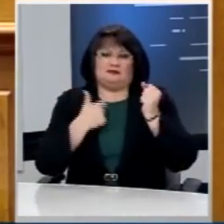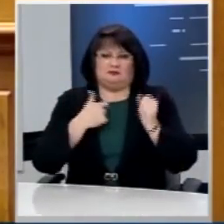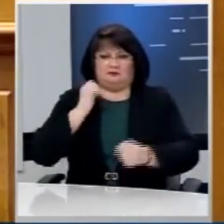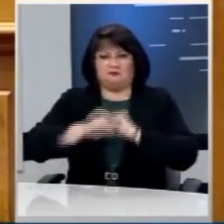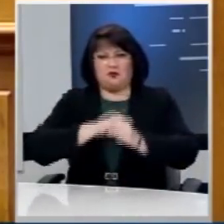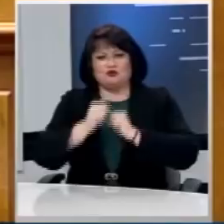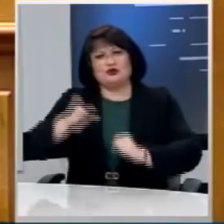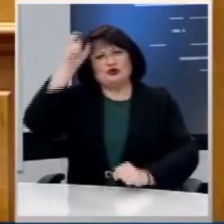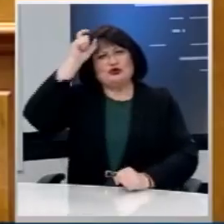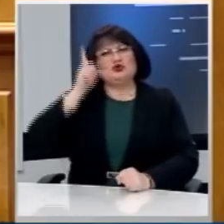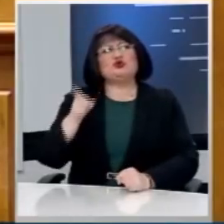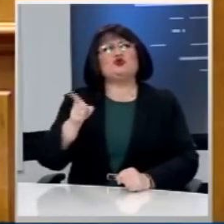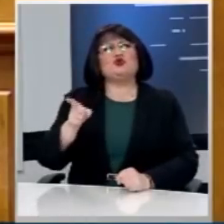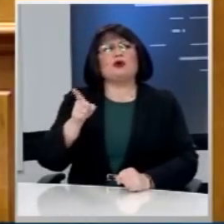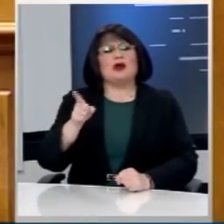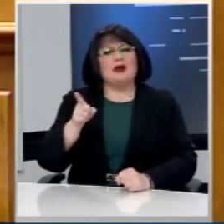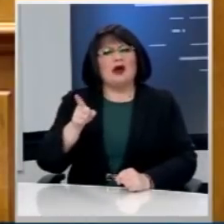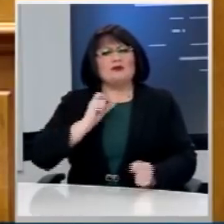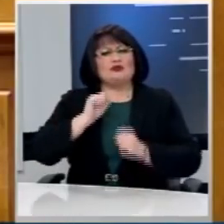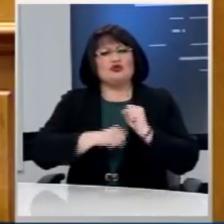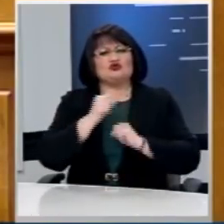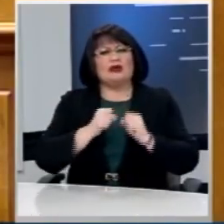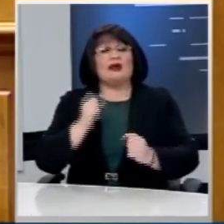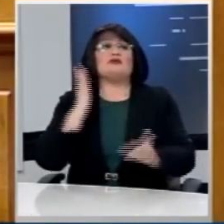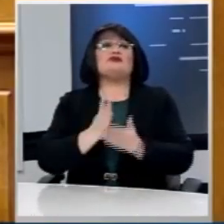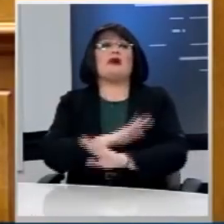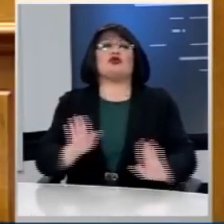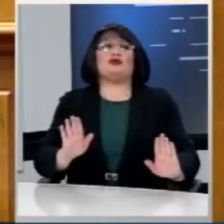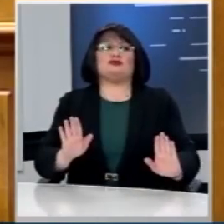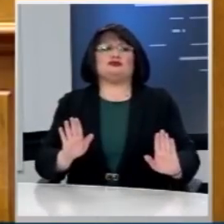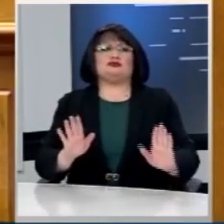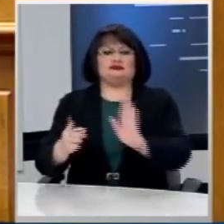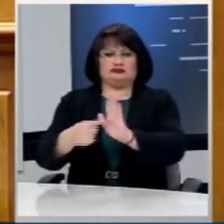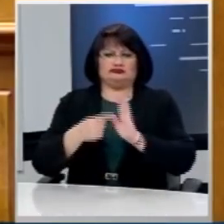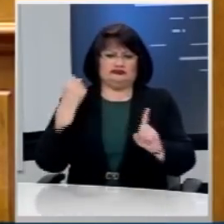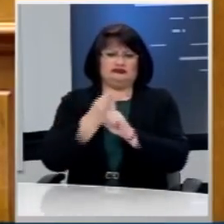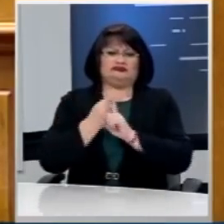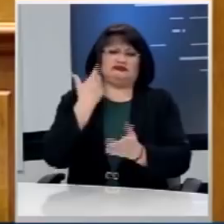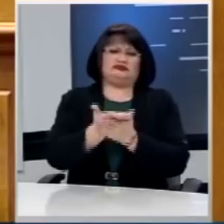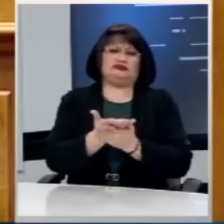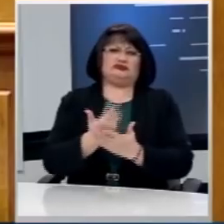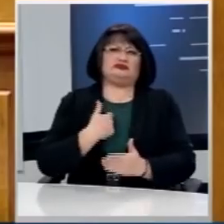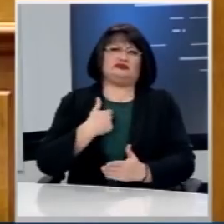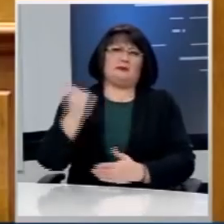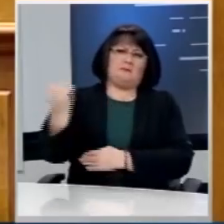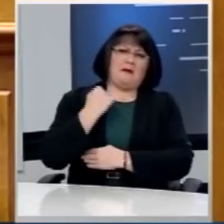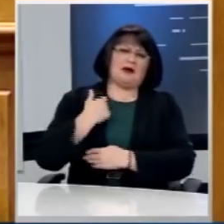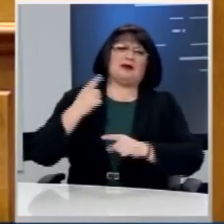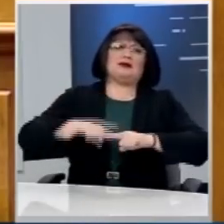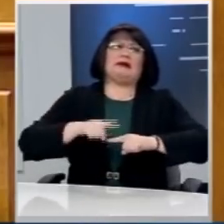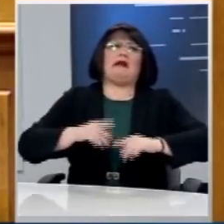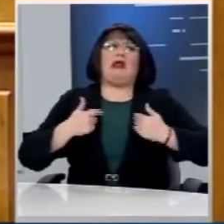προσπάθεια της τουρκικής άρχουσας τάξης να δημιουργείται τελεσμένα, να προβάλλει διεκδικήσεις σε βάρος κυριαρχικών